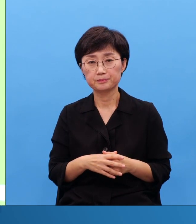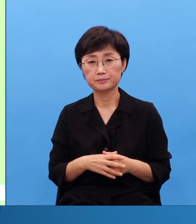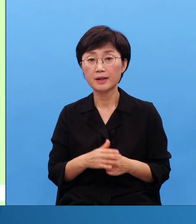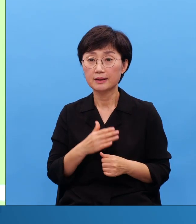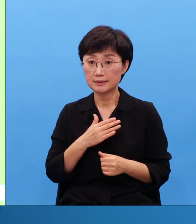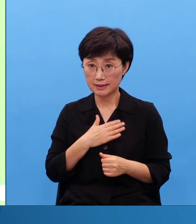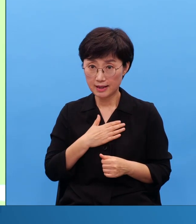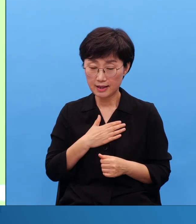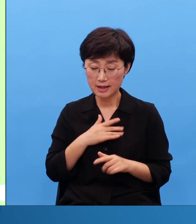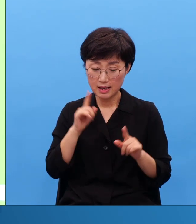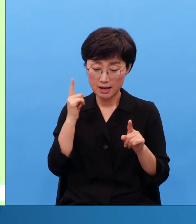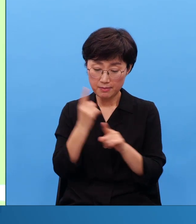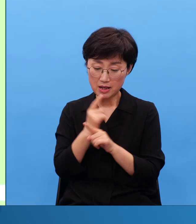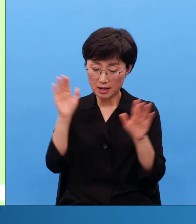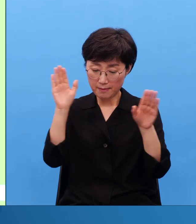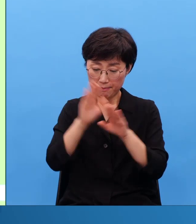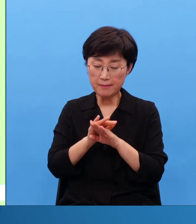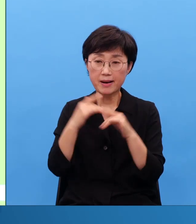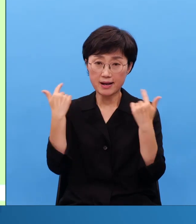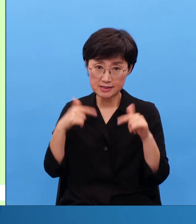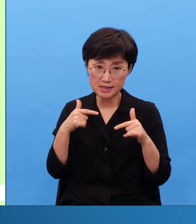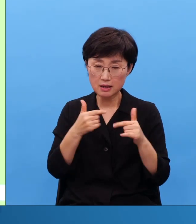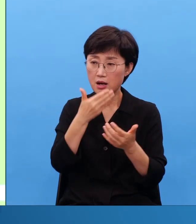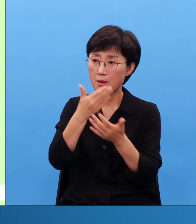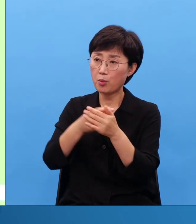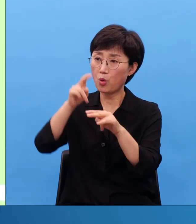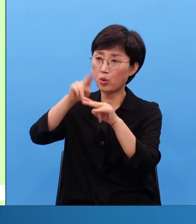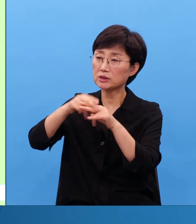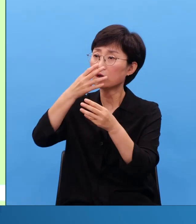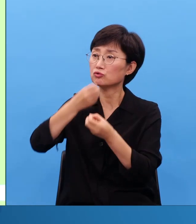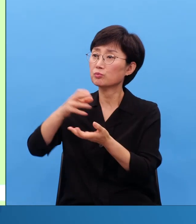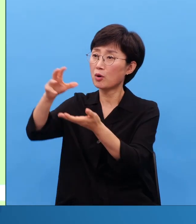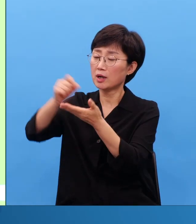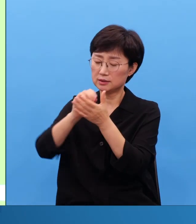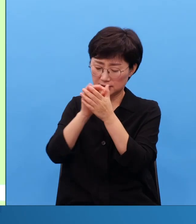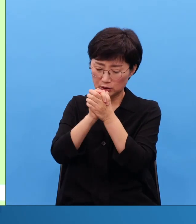나는 매일 밤 보좌의 축복을 누리는 시간을 가지고 있어.